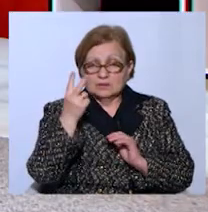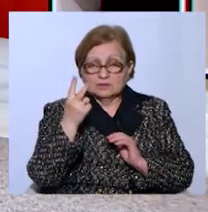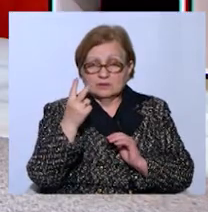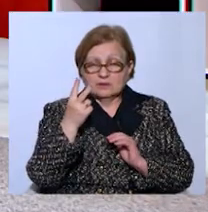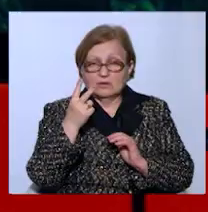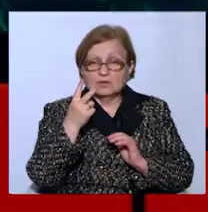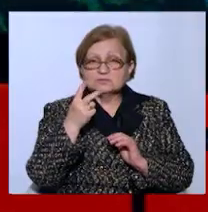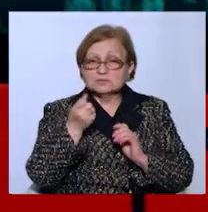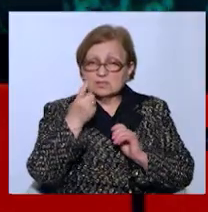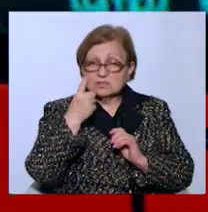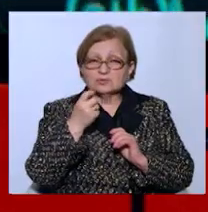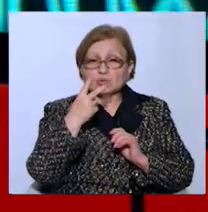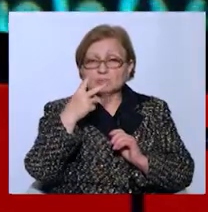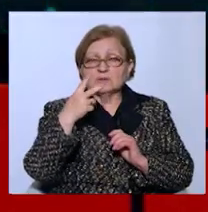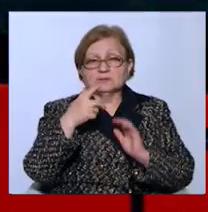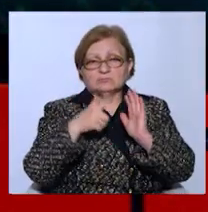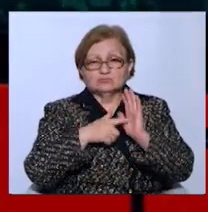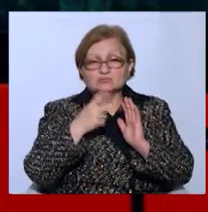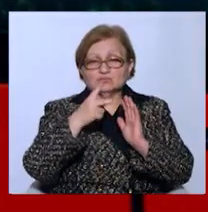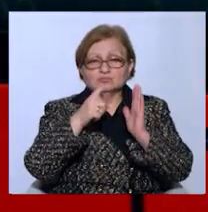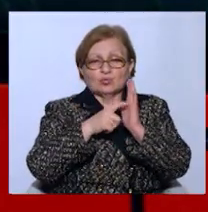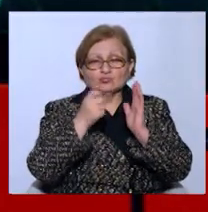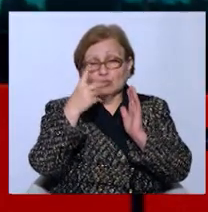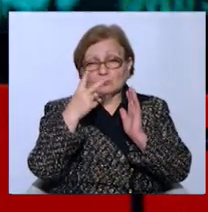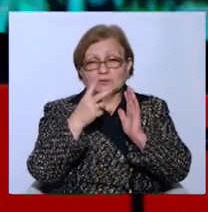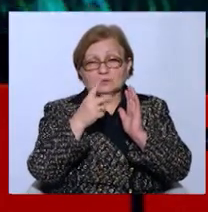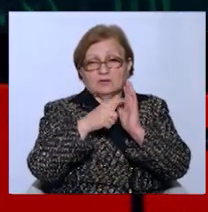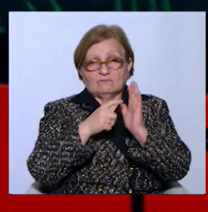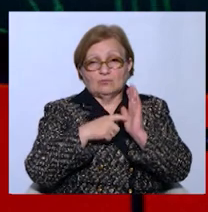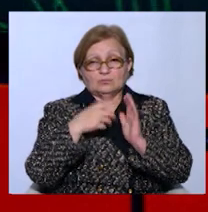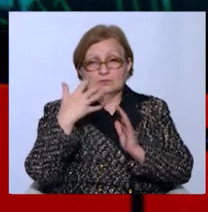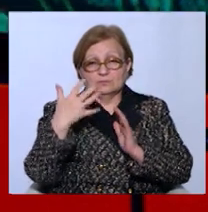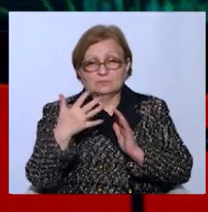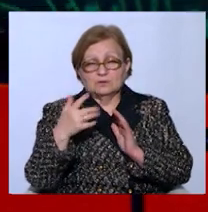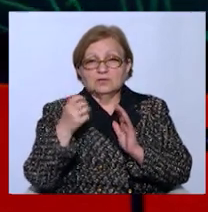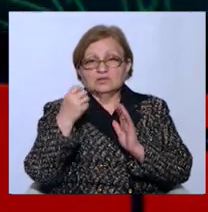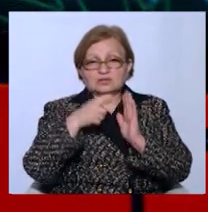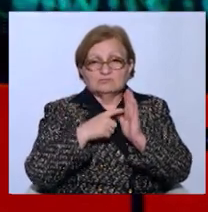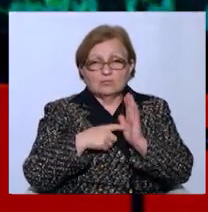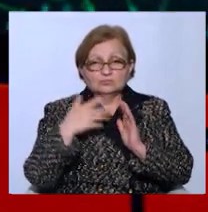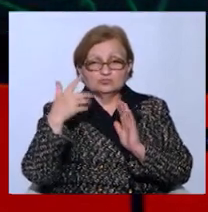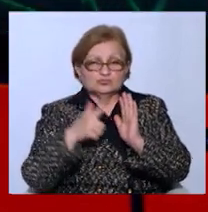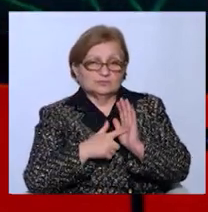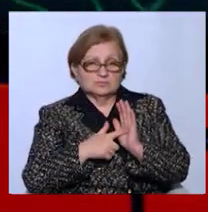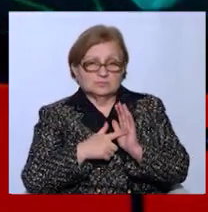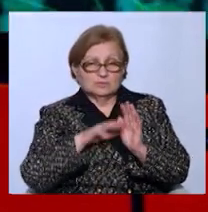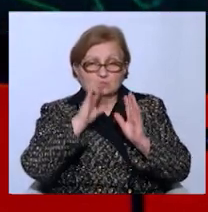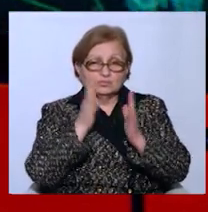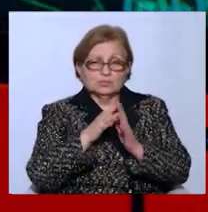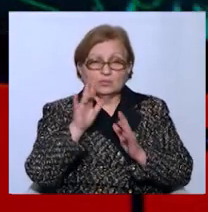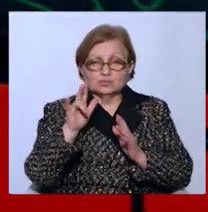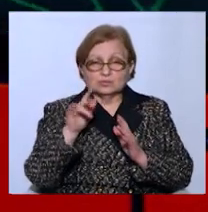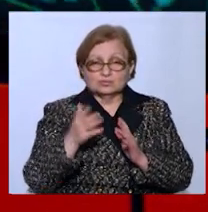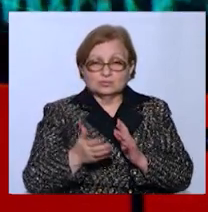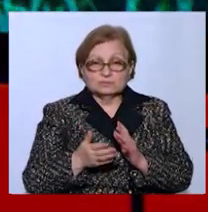მეხუთედი უნდა გავყო 7-ზე. ესე იგი 12-ს ვყოფ 5-ზე და კიდევ ვყოფ 7-ზე. ესე იგი ვყოფ 35-ზე.